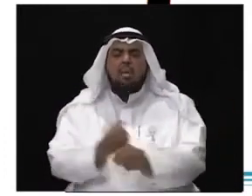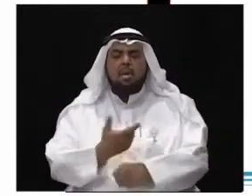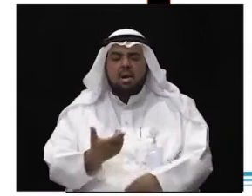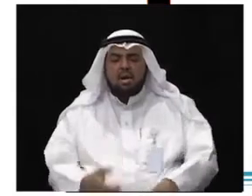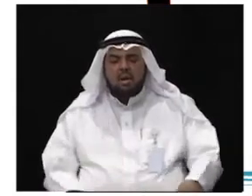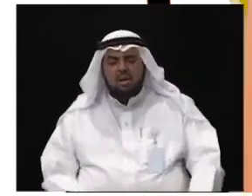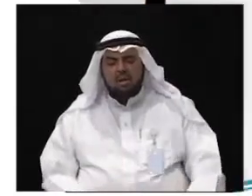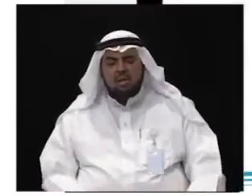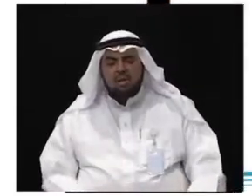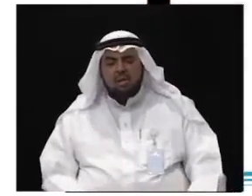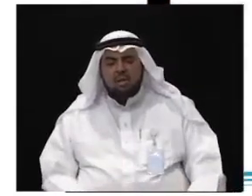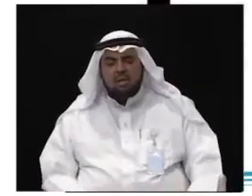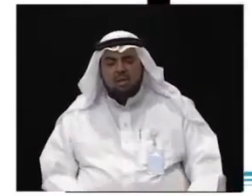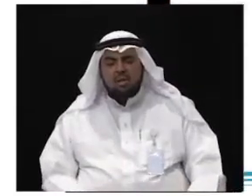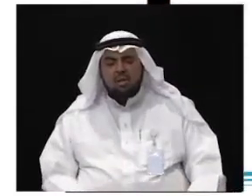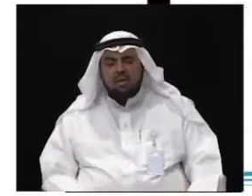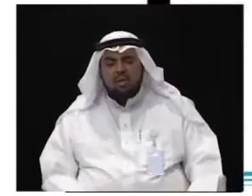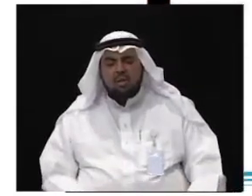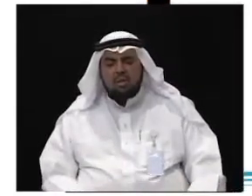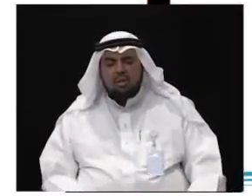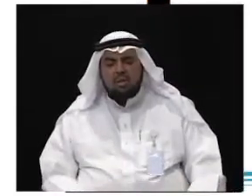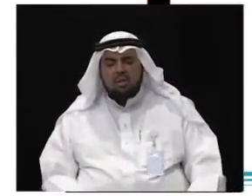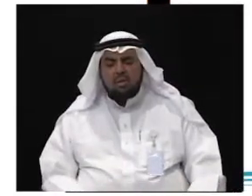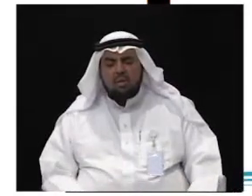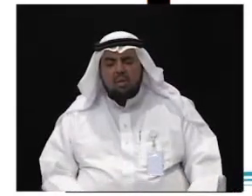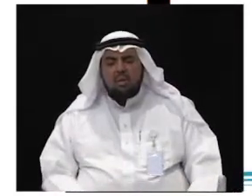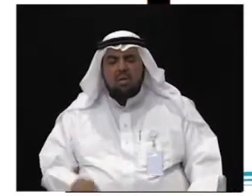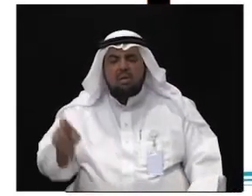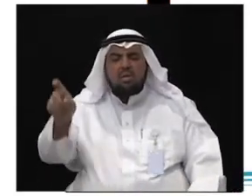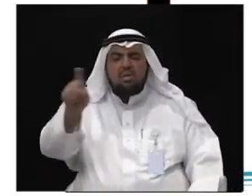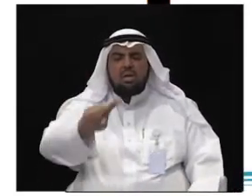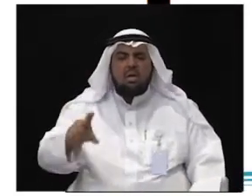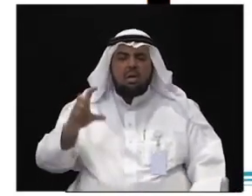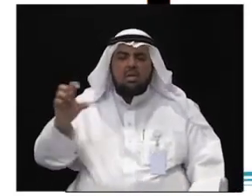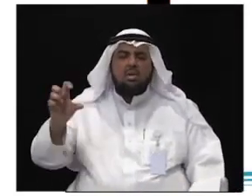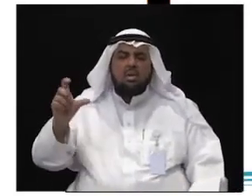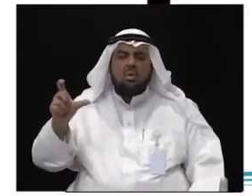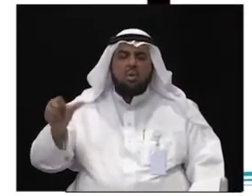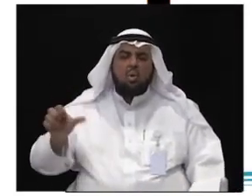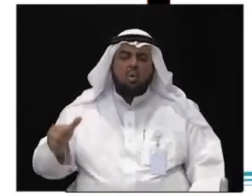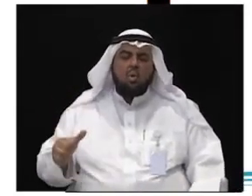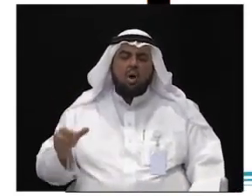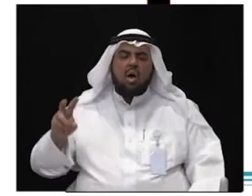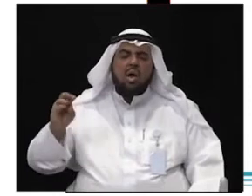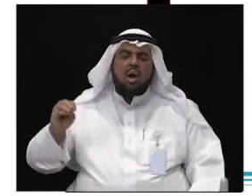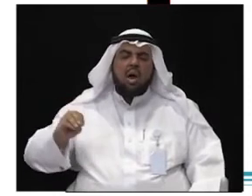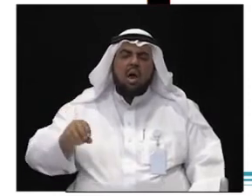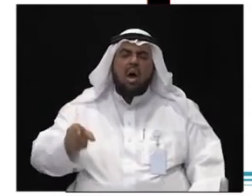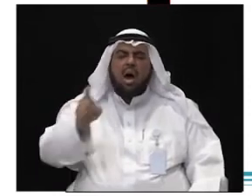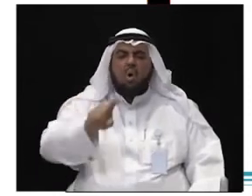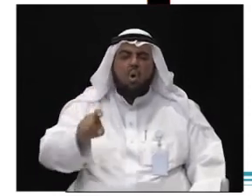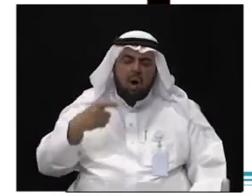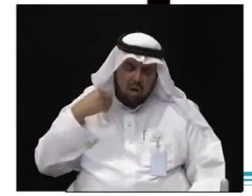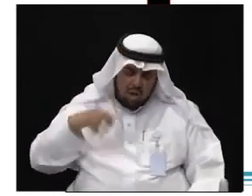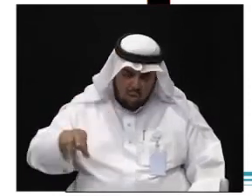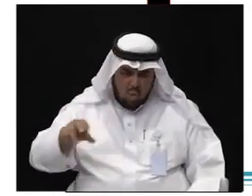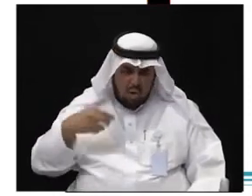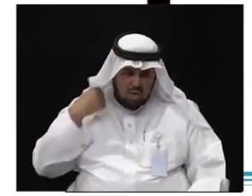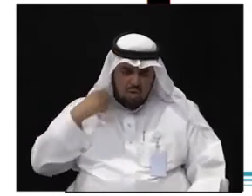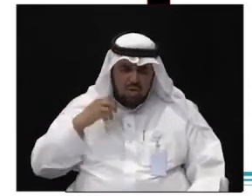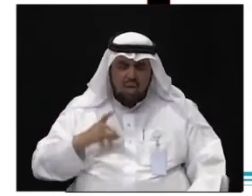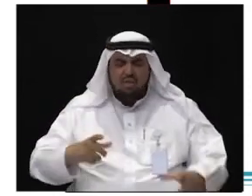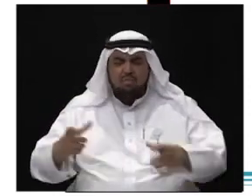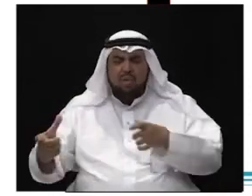سألت نورا أخاها ما هي طريقة تثبيت البرنامج على